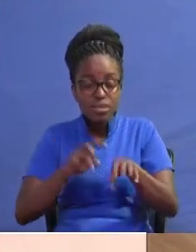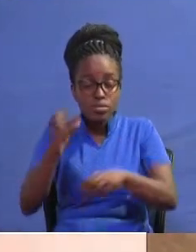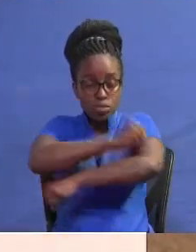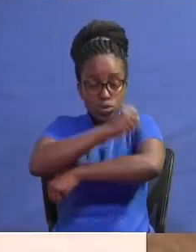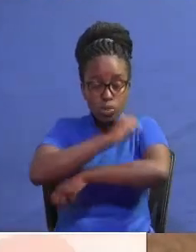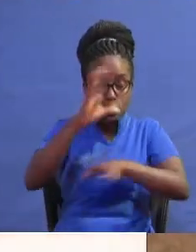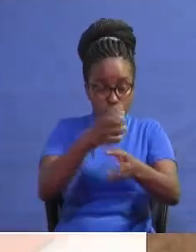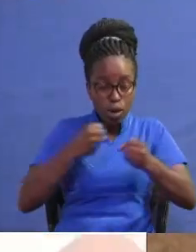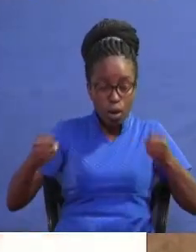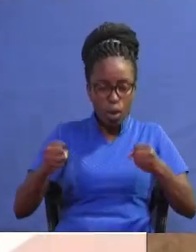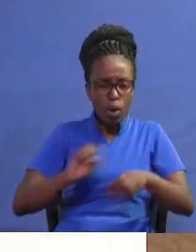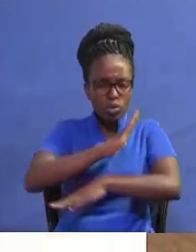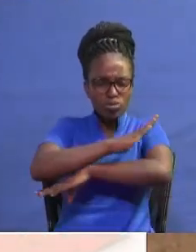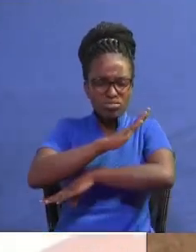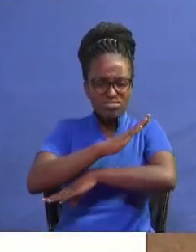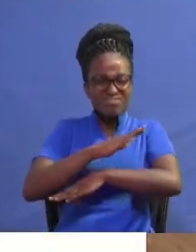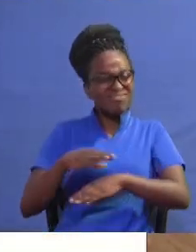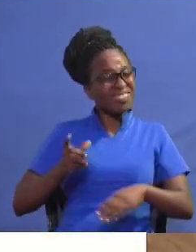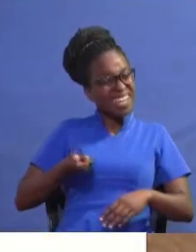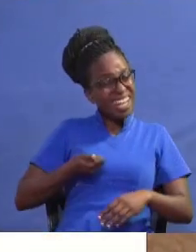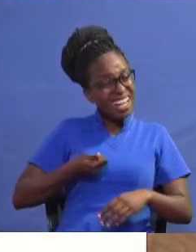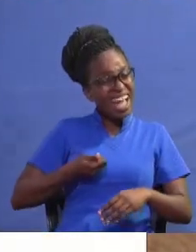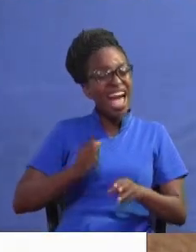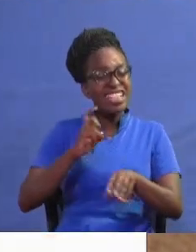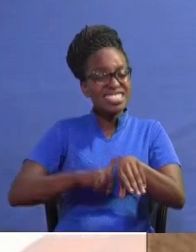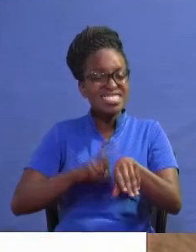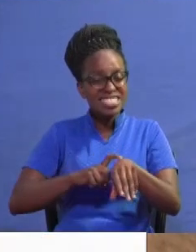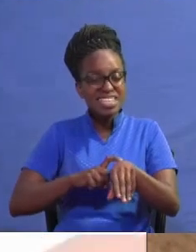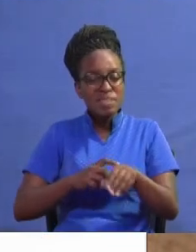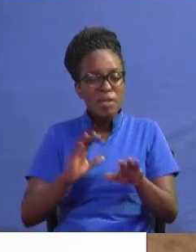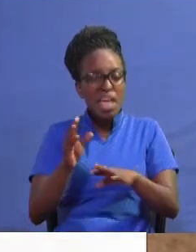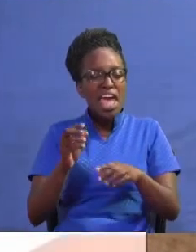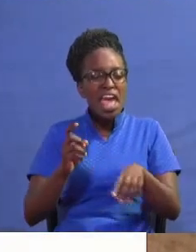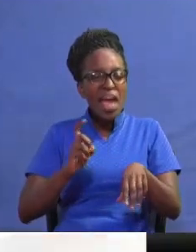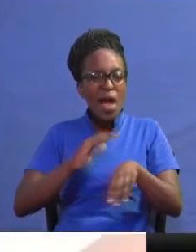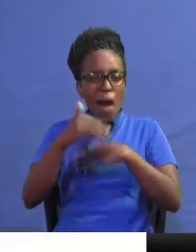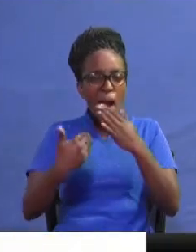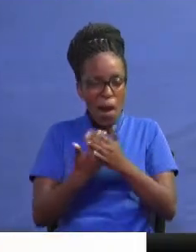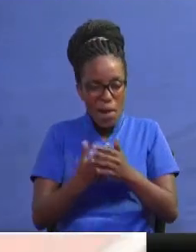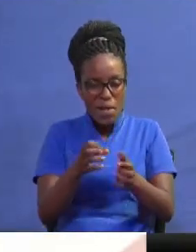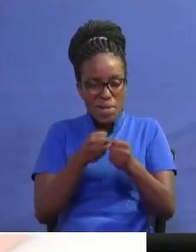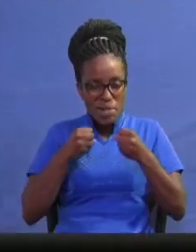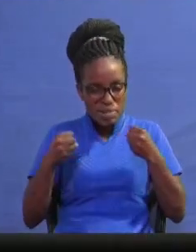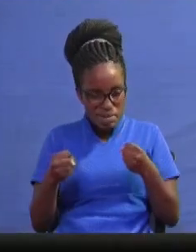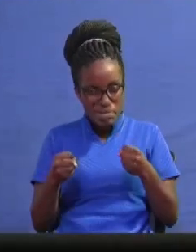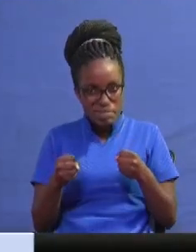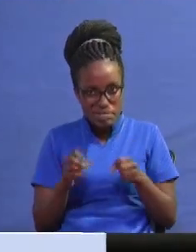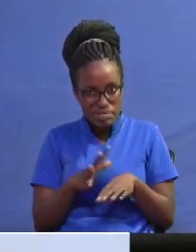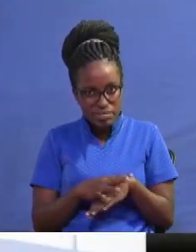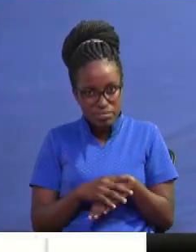ambapo inakadiria hasara baada ya vyoo 20 kuporomoka siku chache kabla ya shule kufunguliwa kwa muhula wa pili. They have every reason to